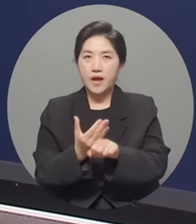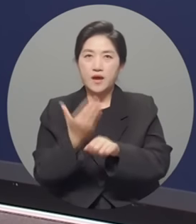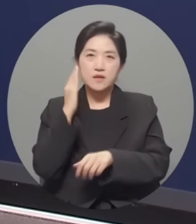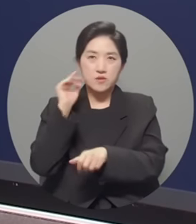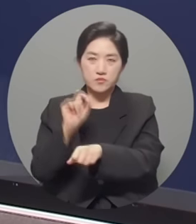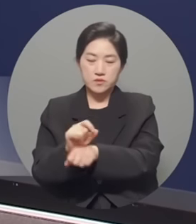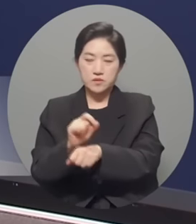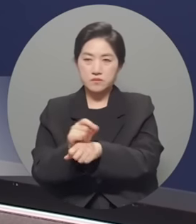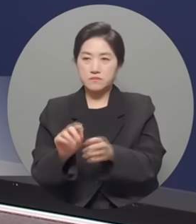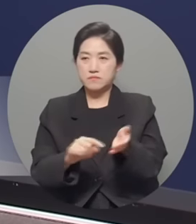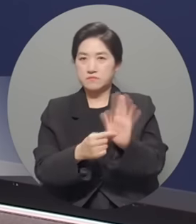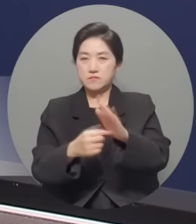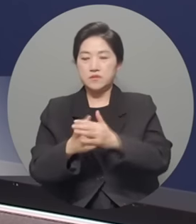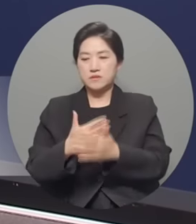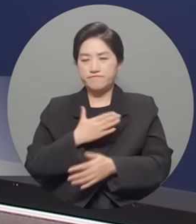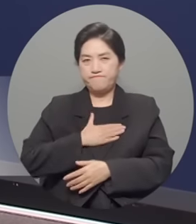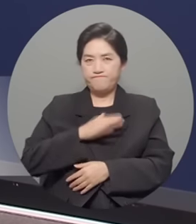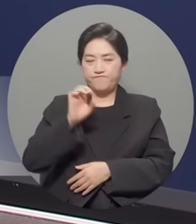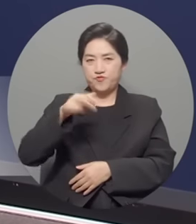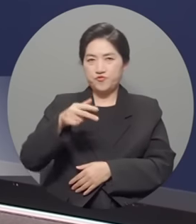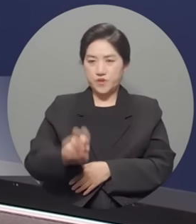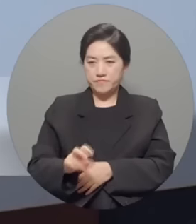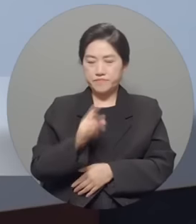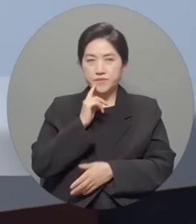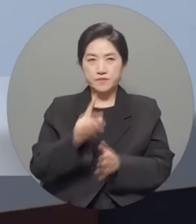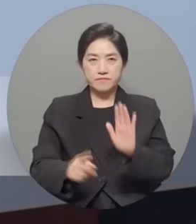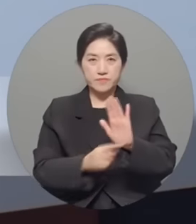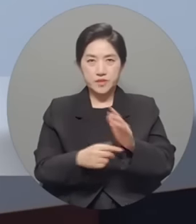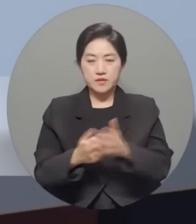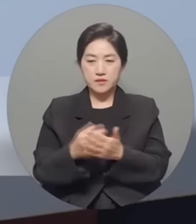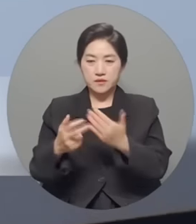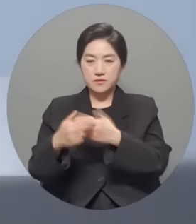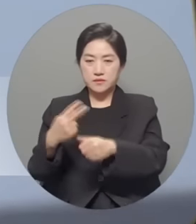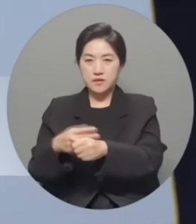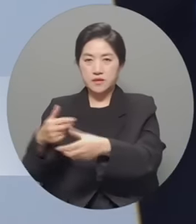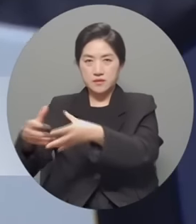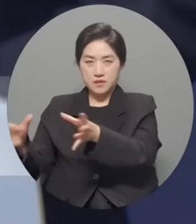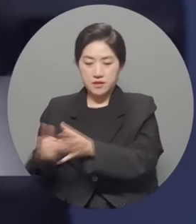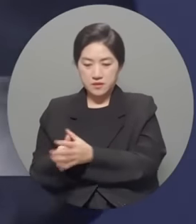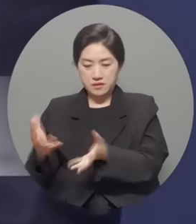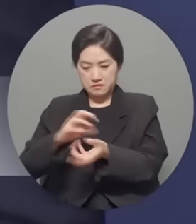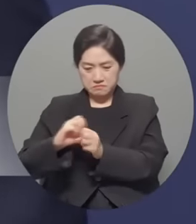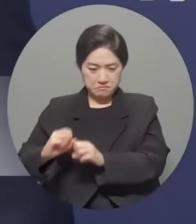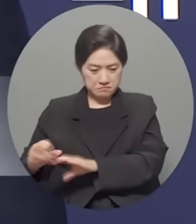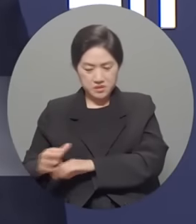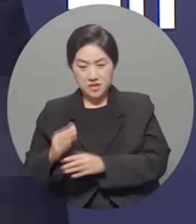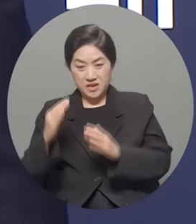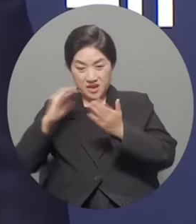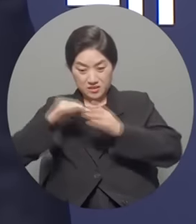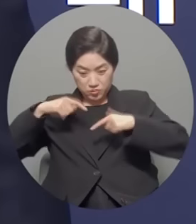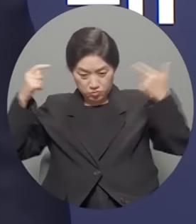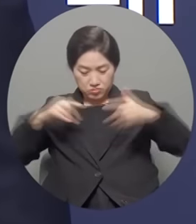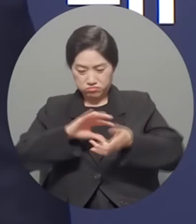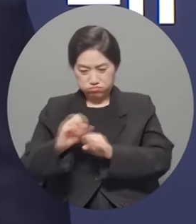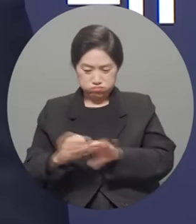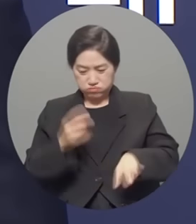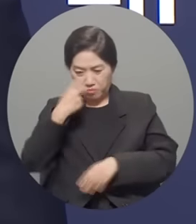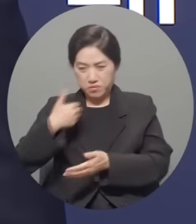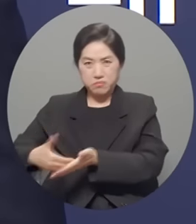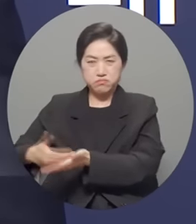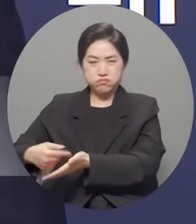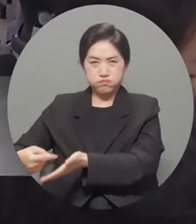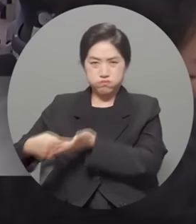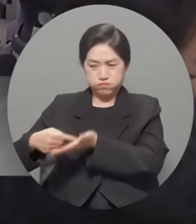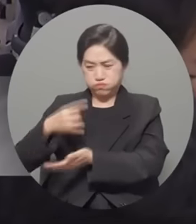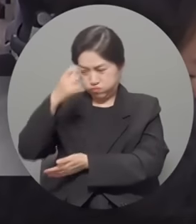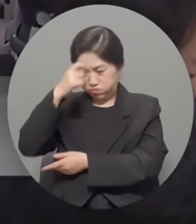대통령실은 공개적으로 유감스럽다는 입장을 내놨습니다. 의사단체가 원점 재검토만 고수하고 있다는 겁니다. 또 의료계가